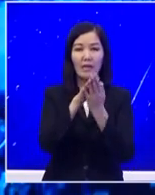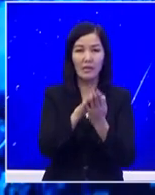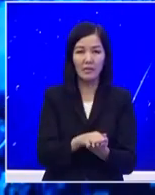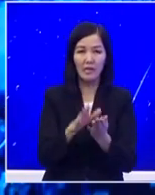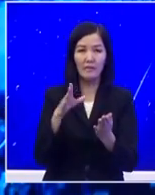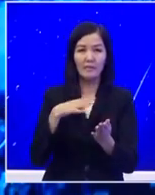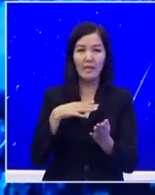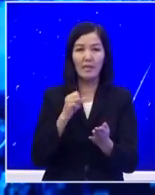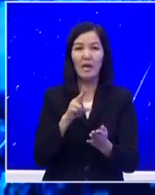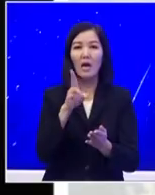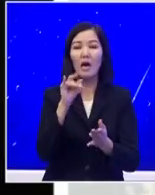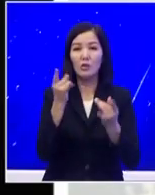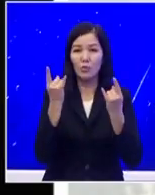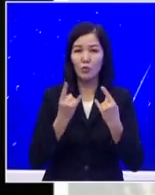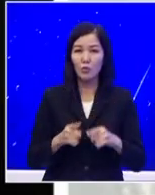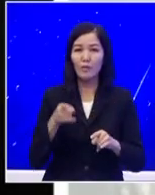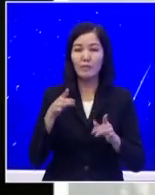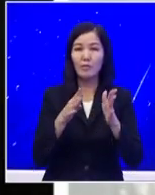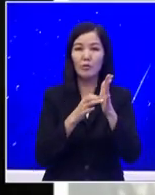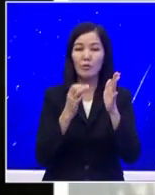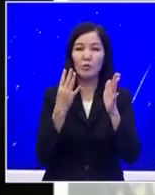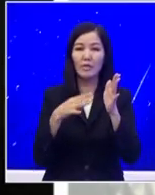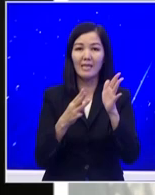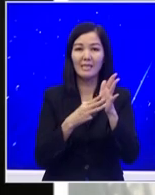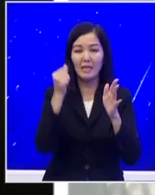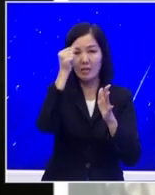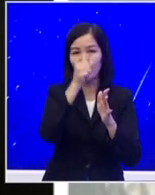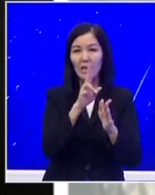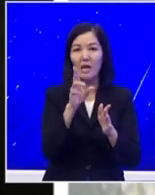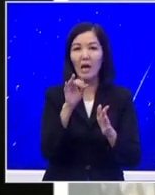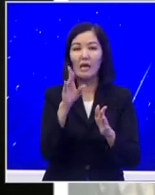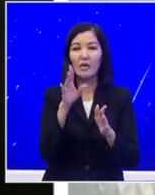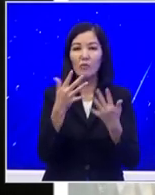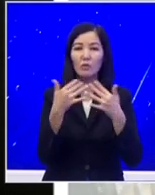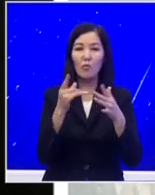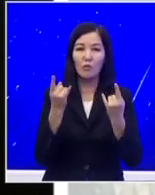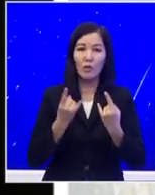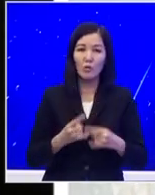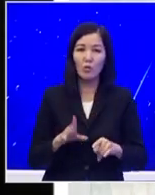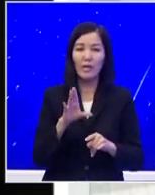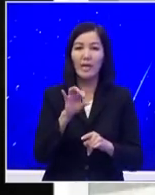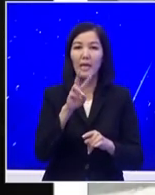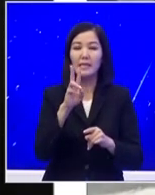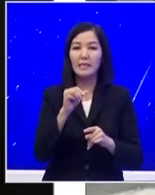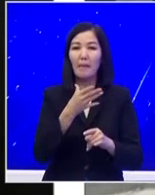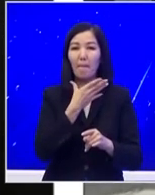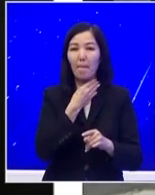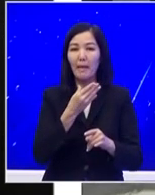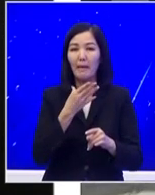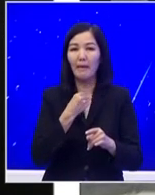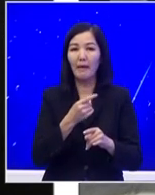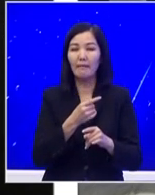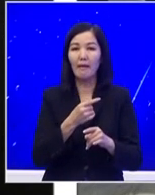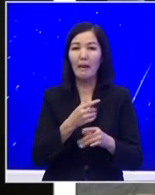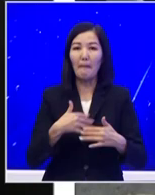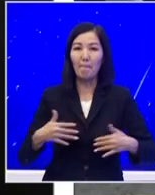салды. Ол Ақсудың тумасы, 1948 жылы Қарагөз ауылында туған. Семей малдәрігерлік институтының түлегі